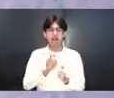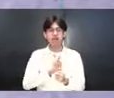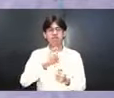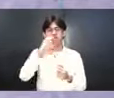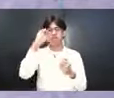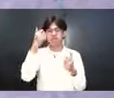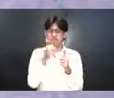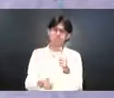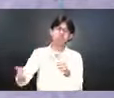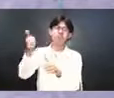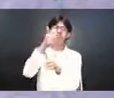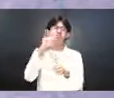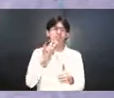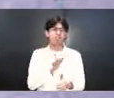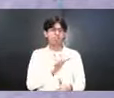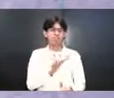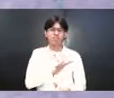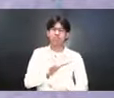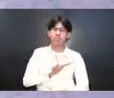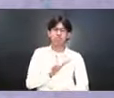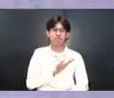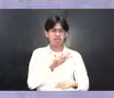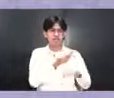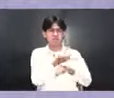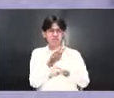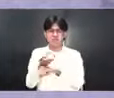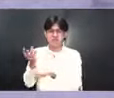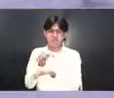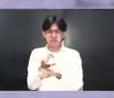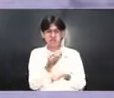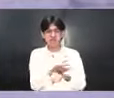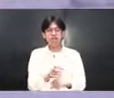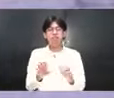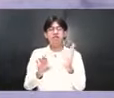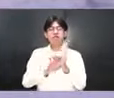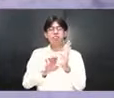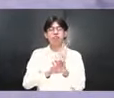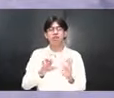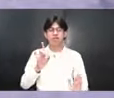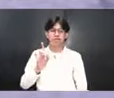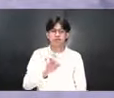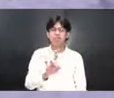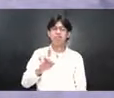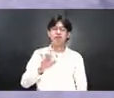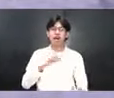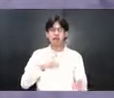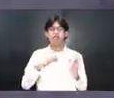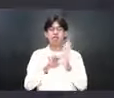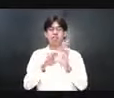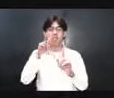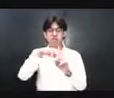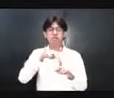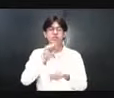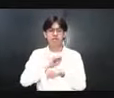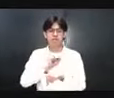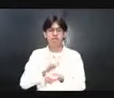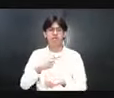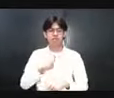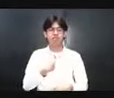sarili. Parang ganito, tingnan niyo. Naghahanap po ako ng trabaho. Yung ako po